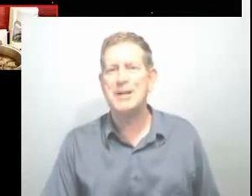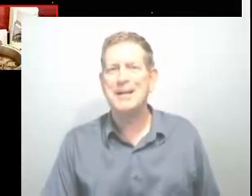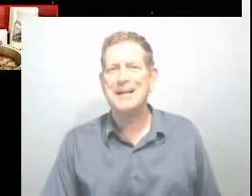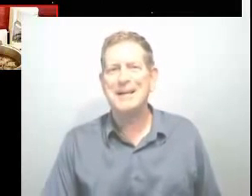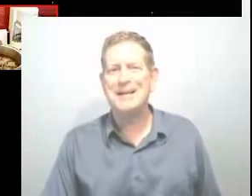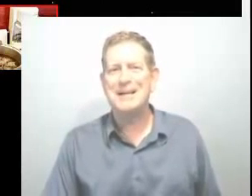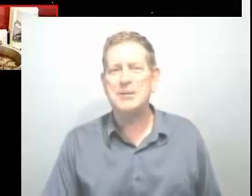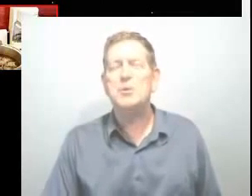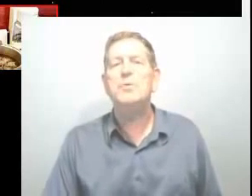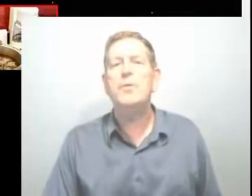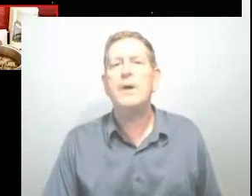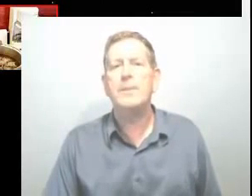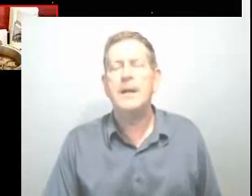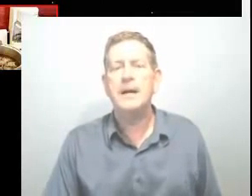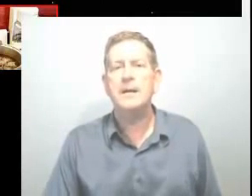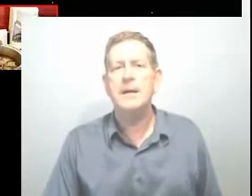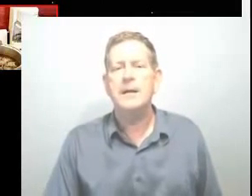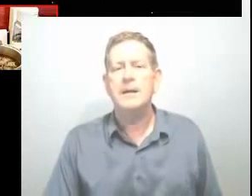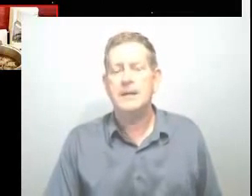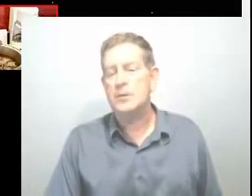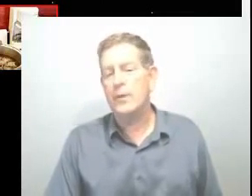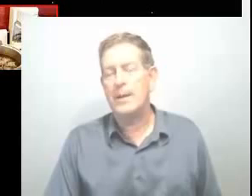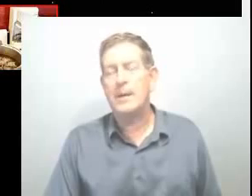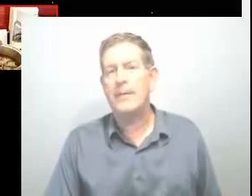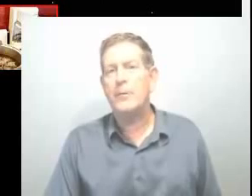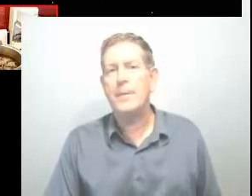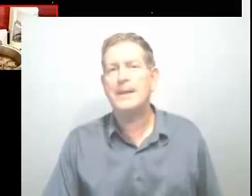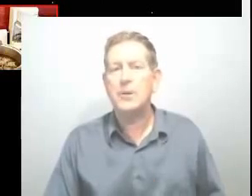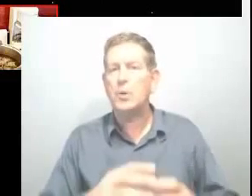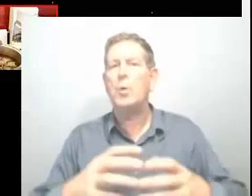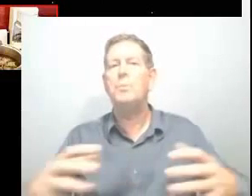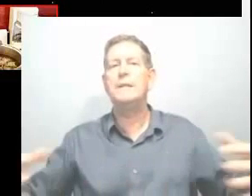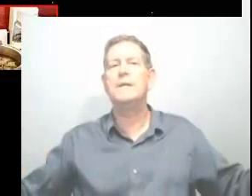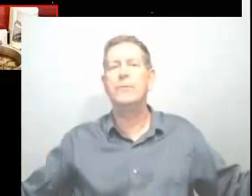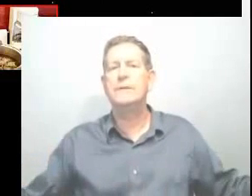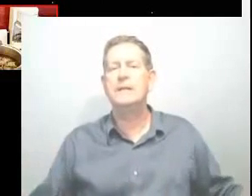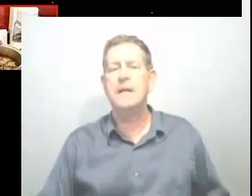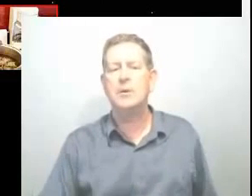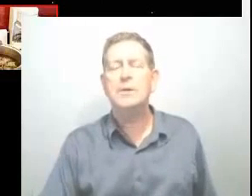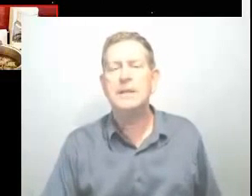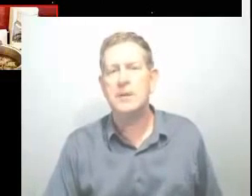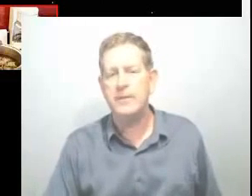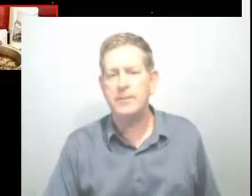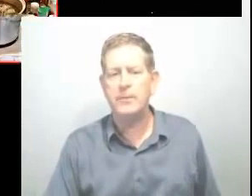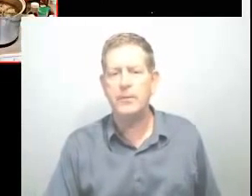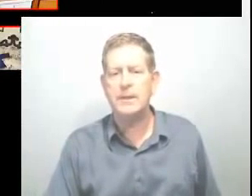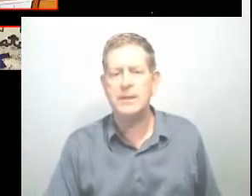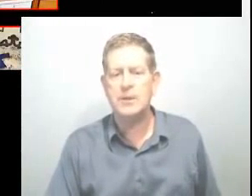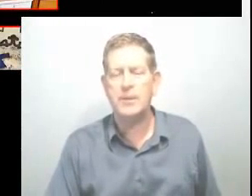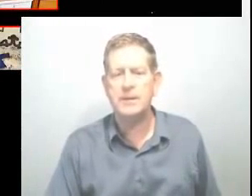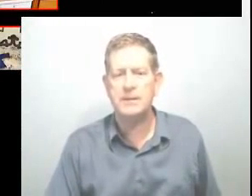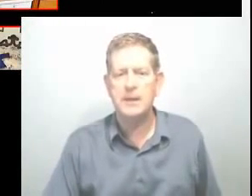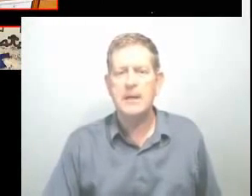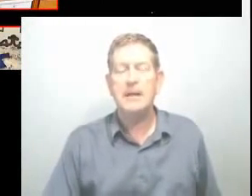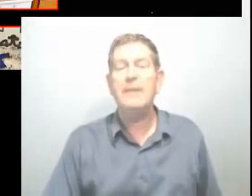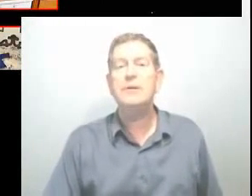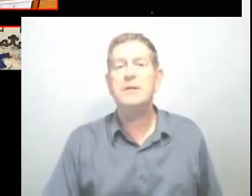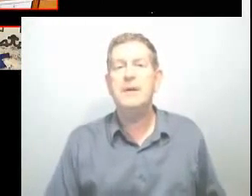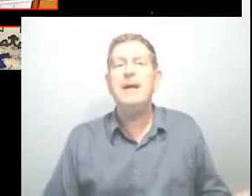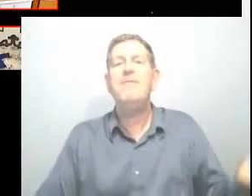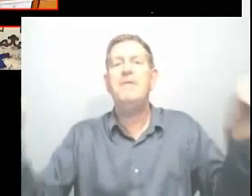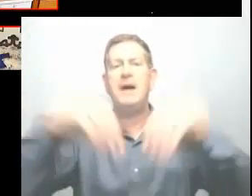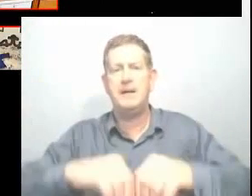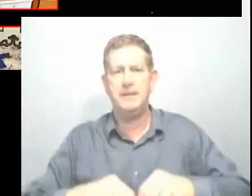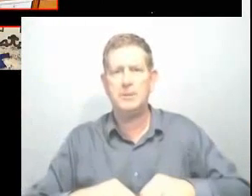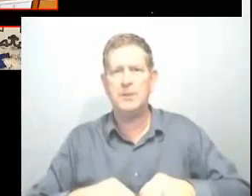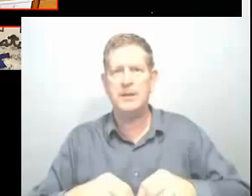l'apprentissage du nouveau vocabulaire. Et ce vocabulaire va vous permettre de compléter vos idées en utilisant les verbes que vous connaissez jusqu'à présent. Là, vous